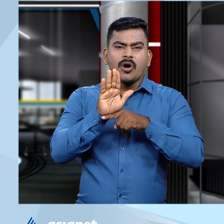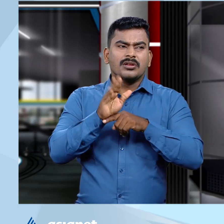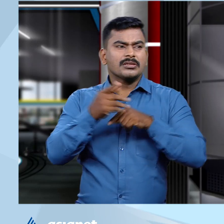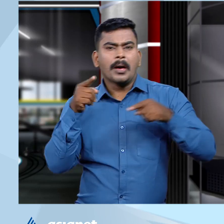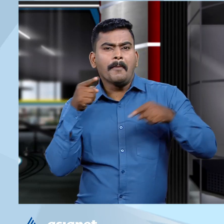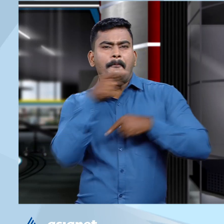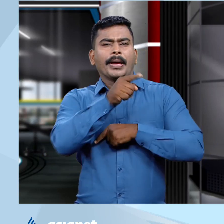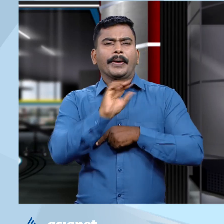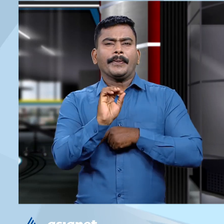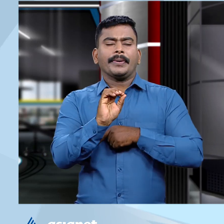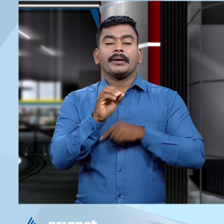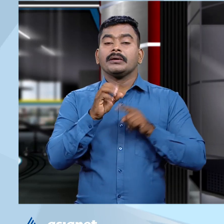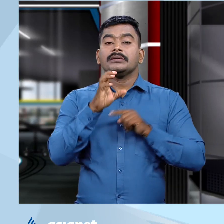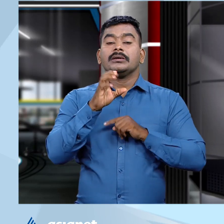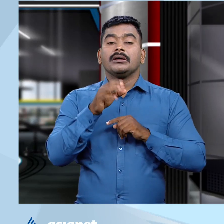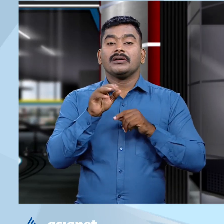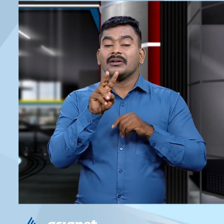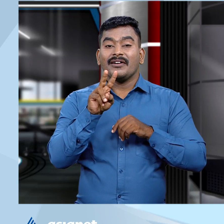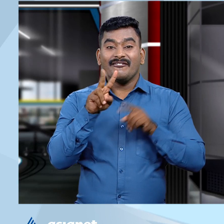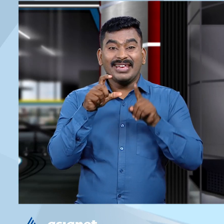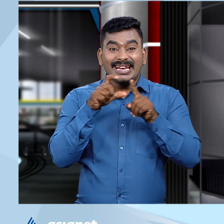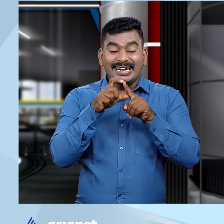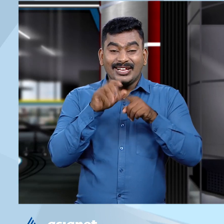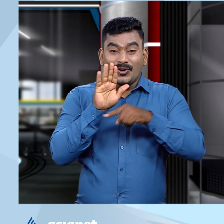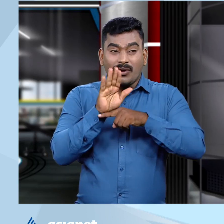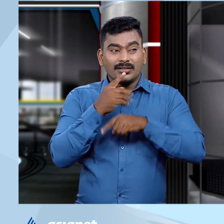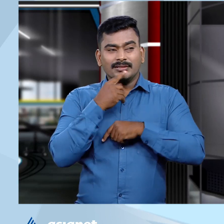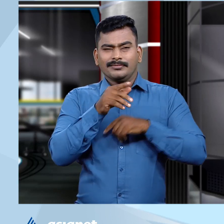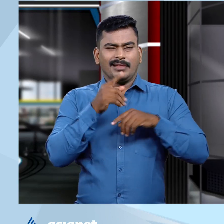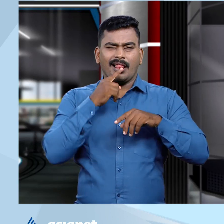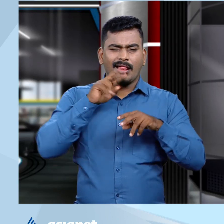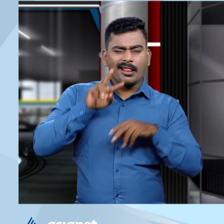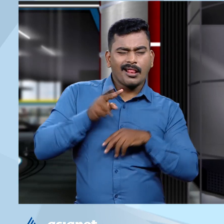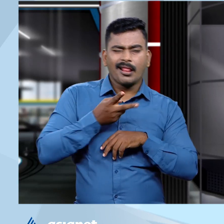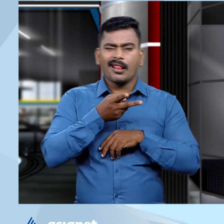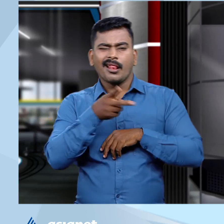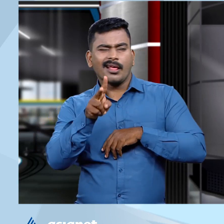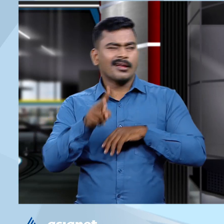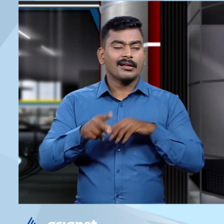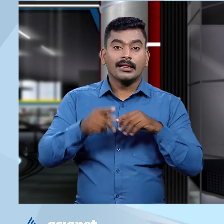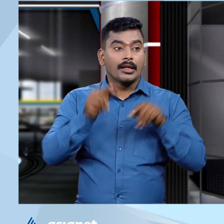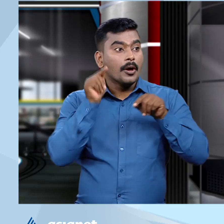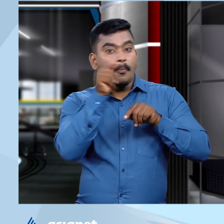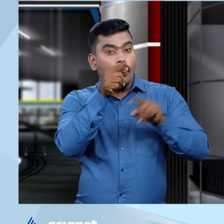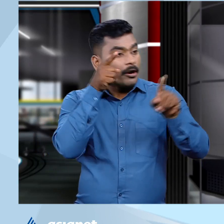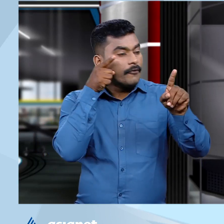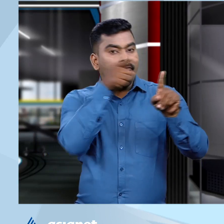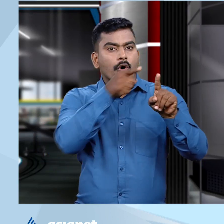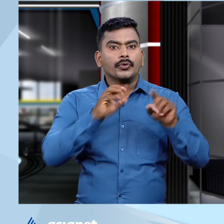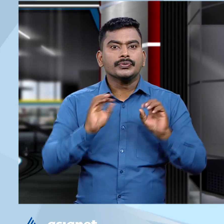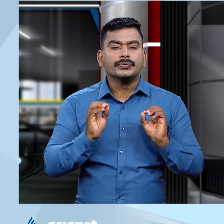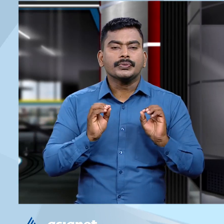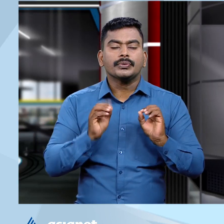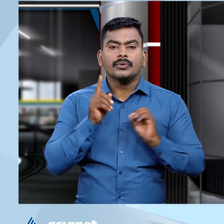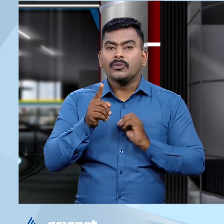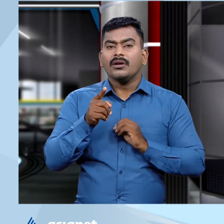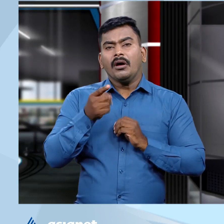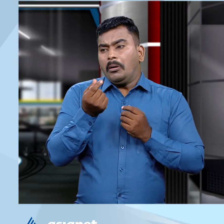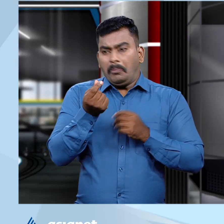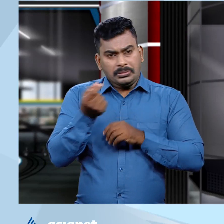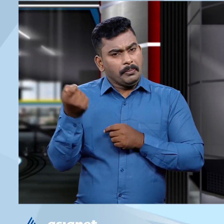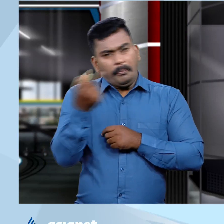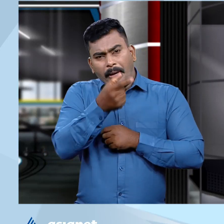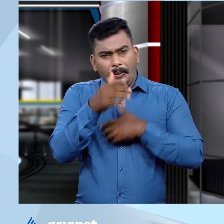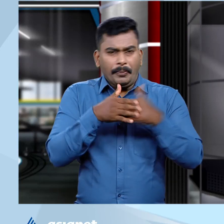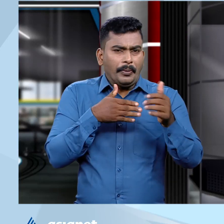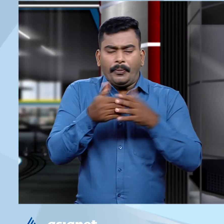മാധ്യമങ്ങളെ കുറ്റം പറഞ്ഞും പ്രതിപക്ഷ നേതാവ് ഒഴിഞ്ഞുമാറി. ശശിധരൻ കർത്തയിൽ നിന്നും യു ഡി എഫ് നേതാക്കൾ പണം വാങ്ങിയതിൽ തെറ്റില്ലെന്നും പാർട്ടി നിർദ്ദേശപ്രകാരമാണ്